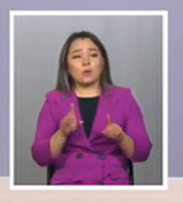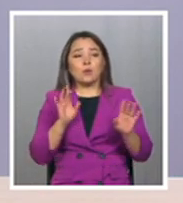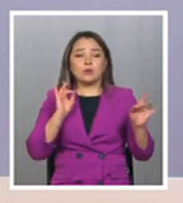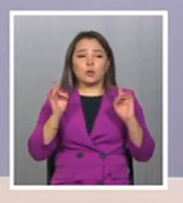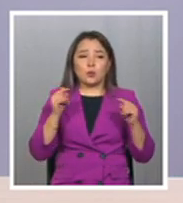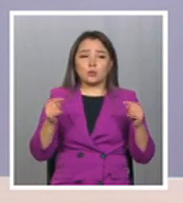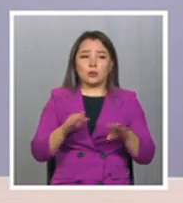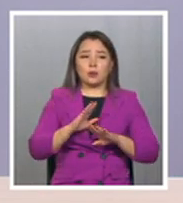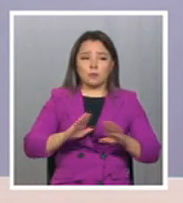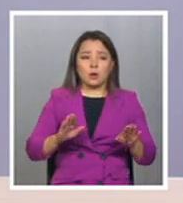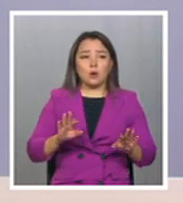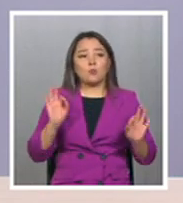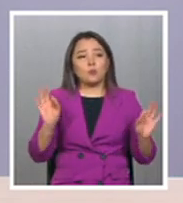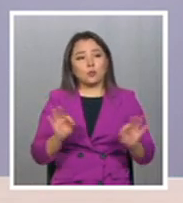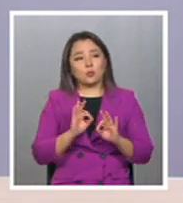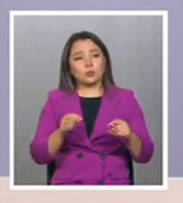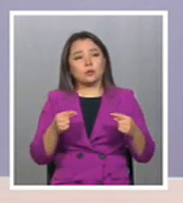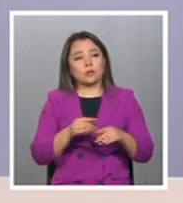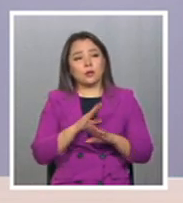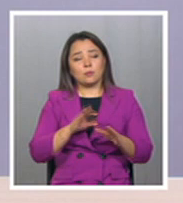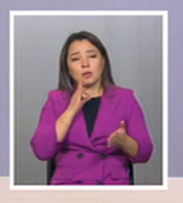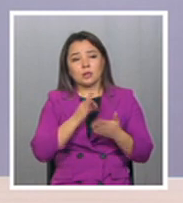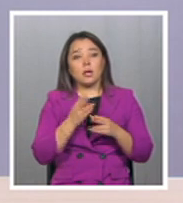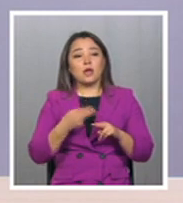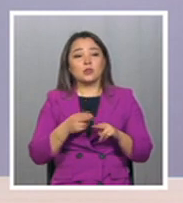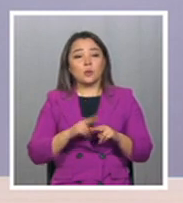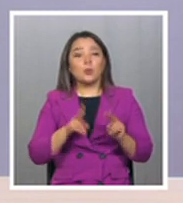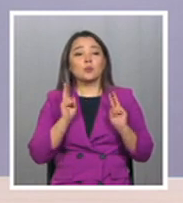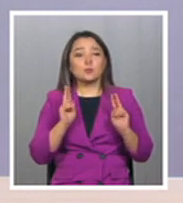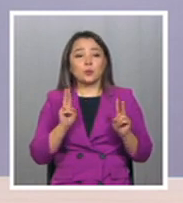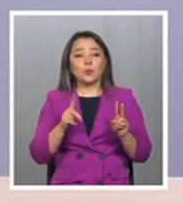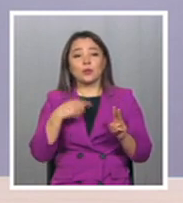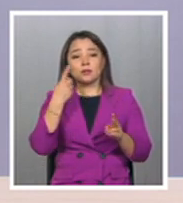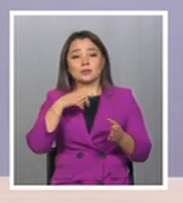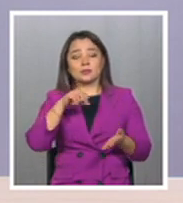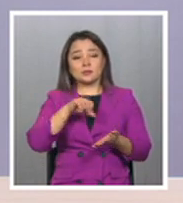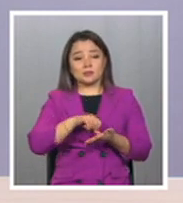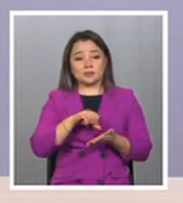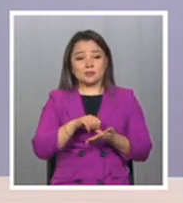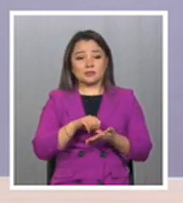то музыкальный инструмент не тот. Кто это, ребята?